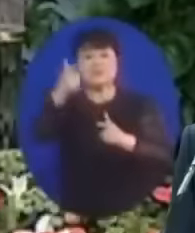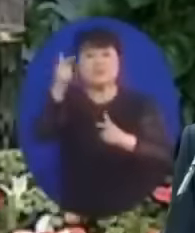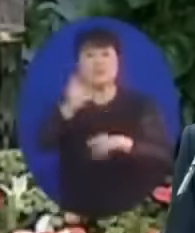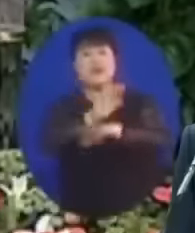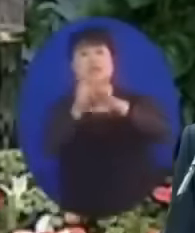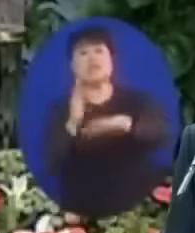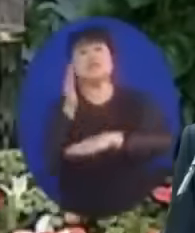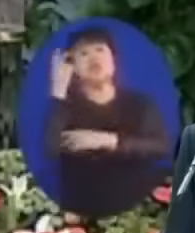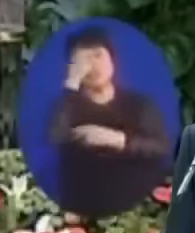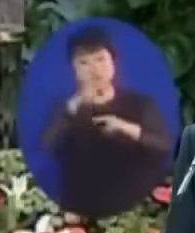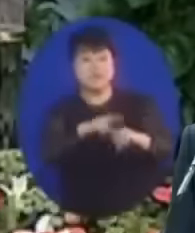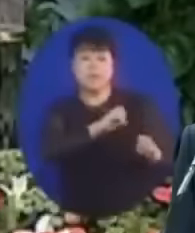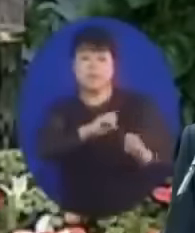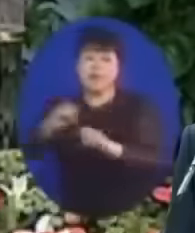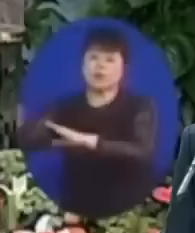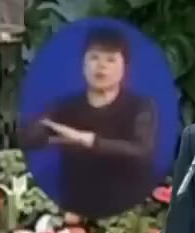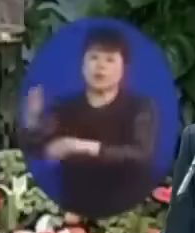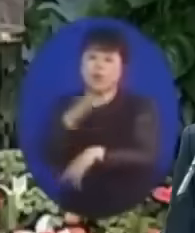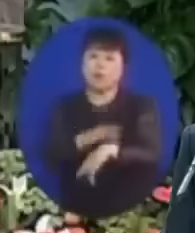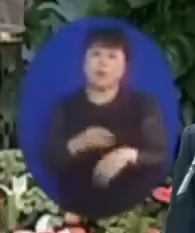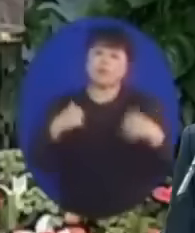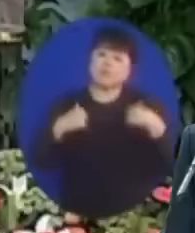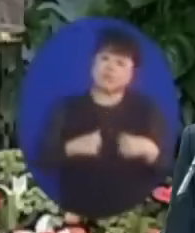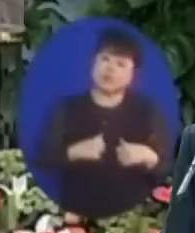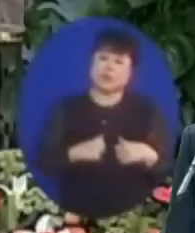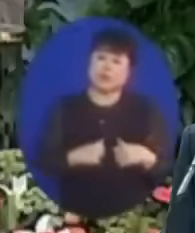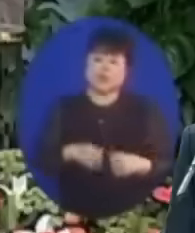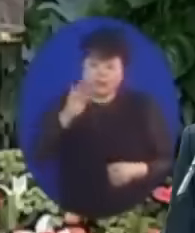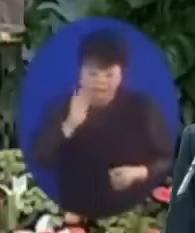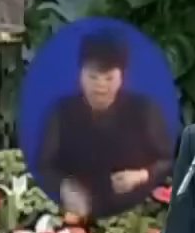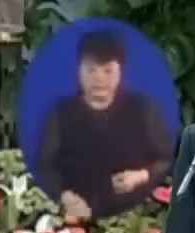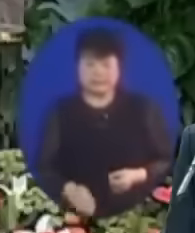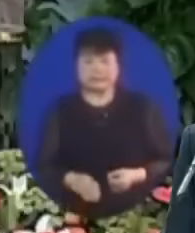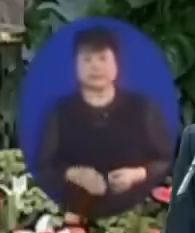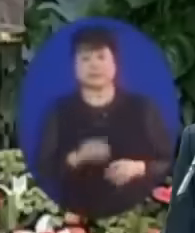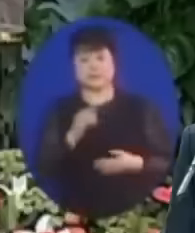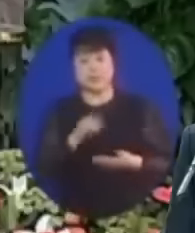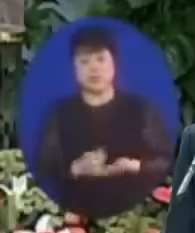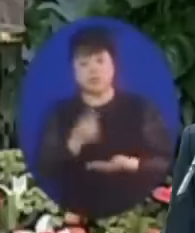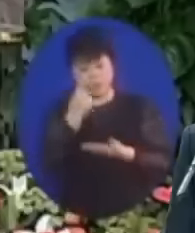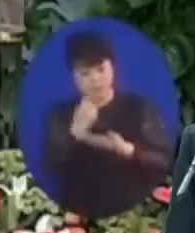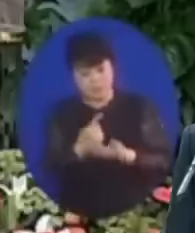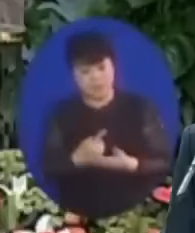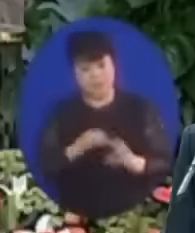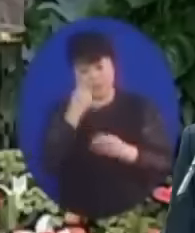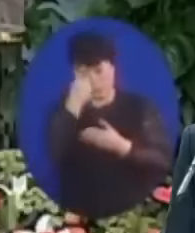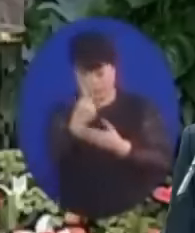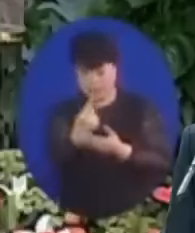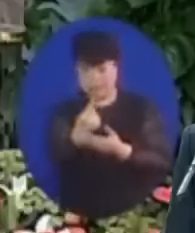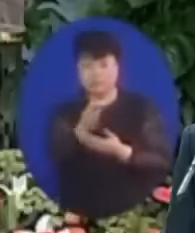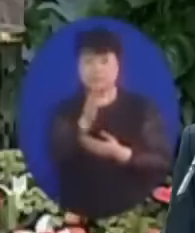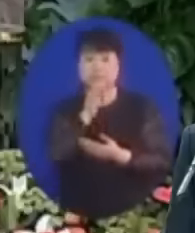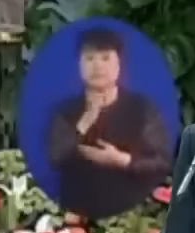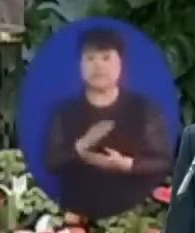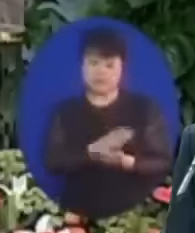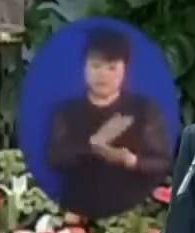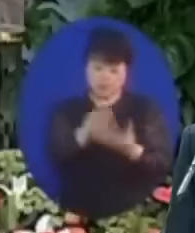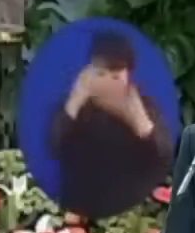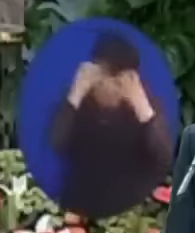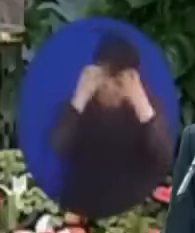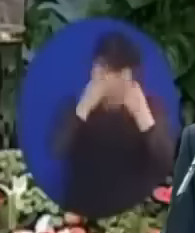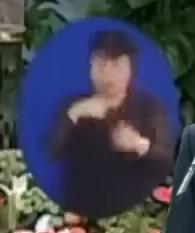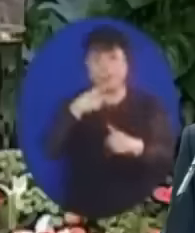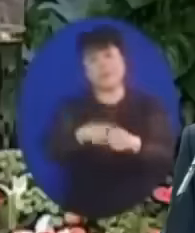하늘의 영광의 보좌를 버리시고 육신을 입고 가장 낮은 인생으로 세상에 오셔서 온갖